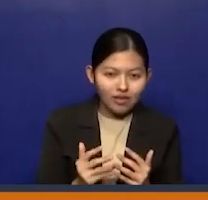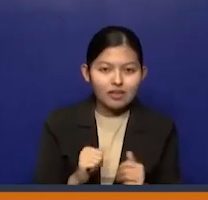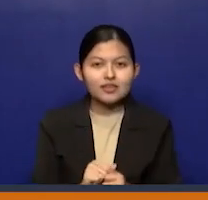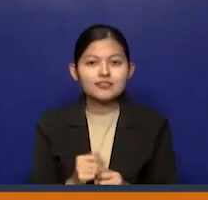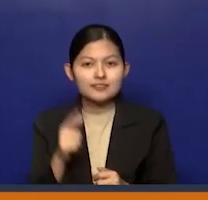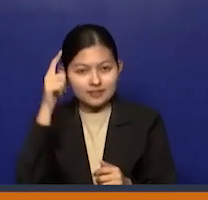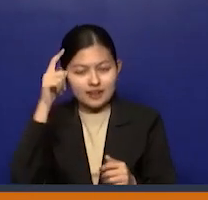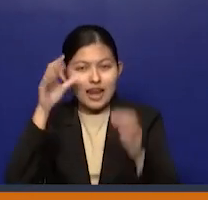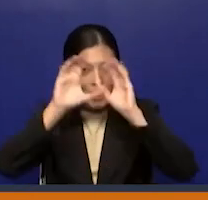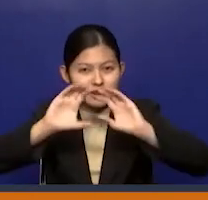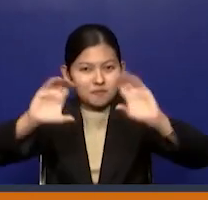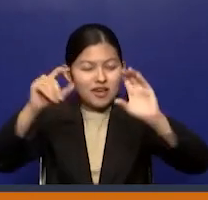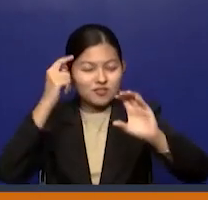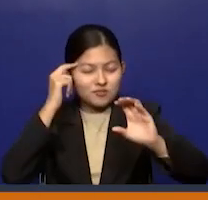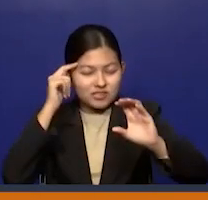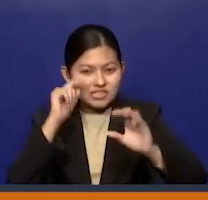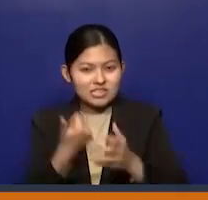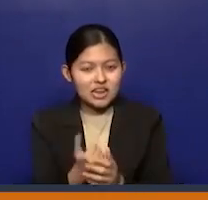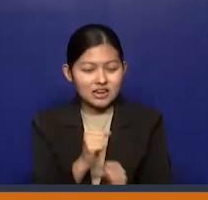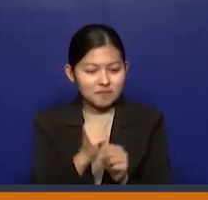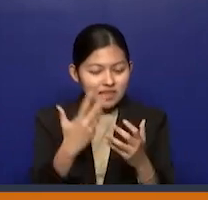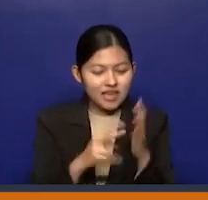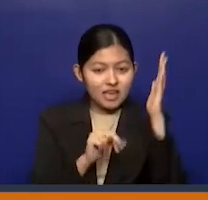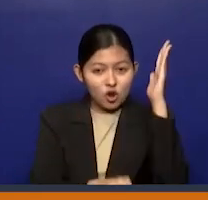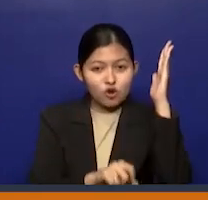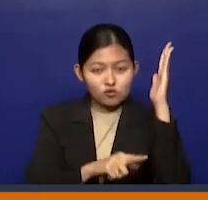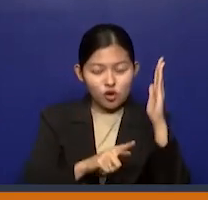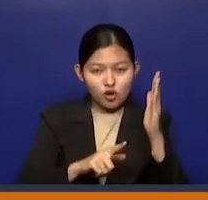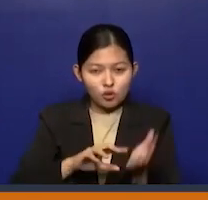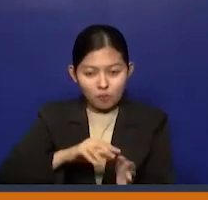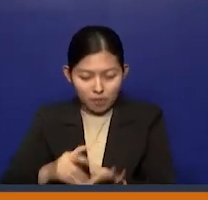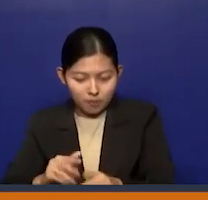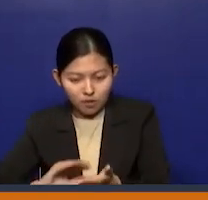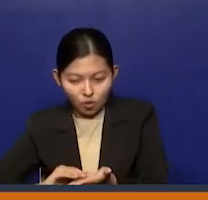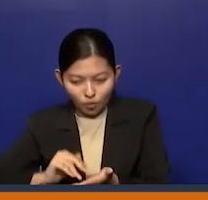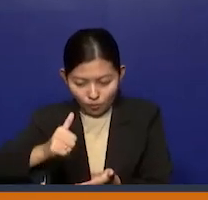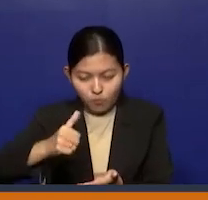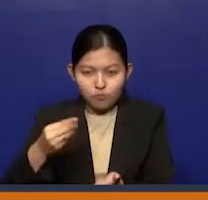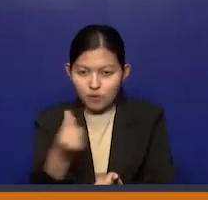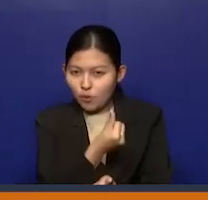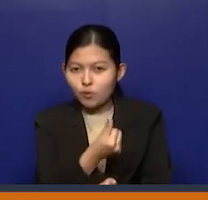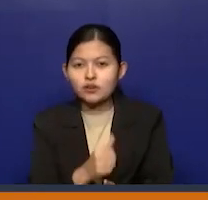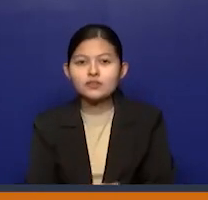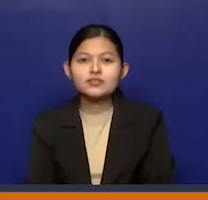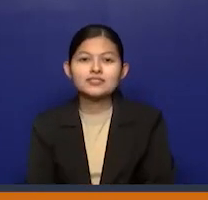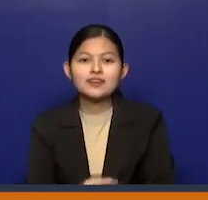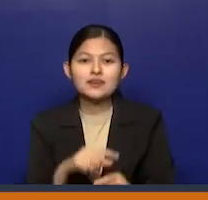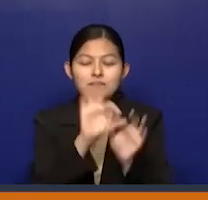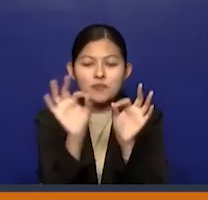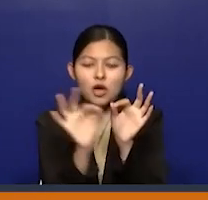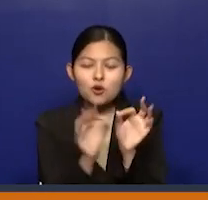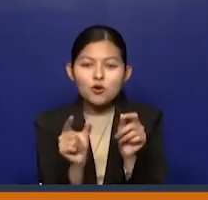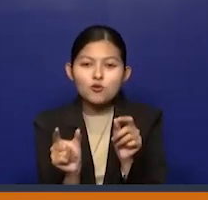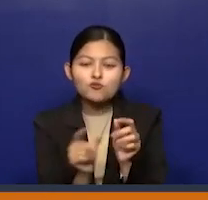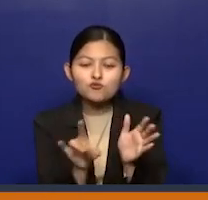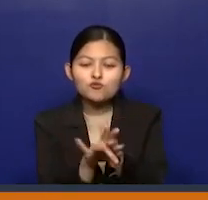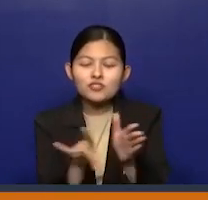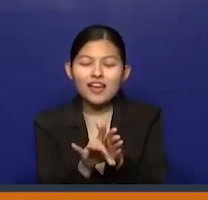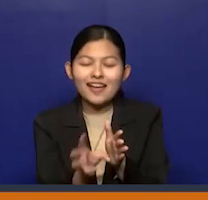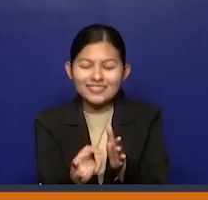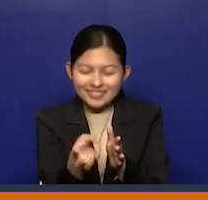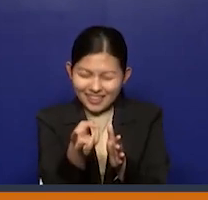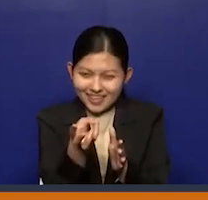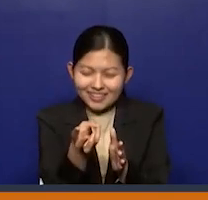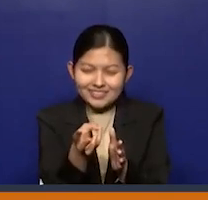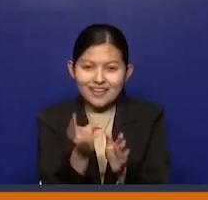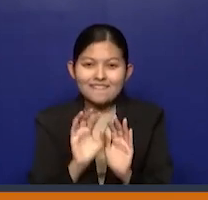ว่าจะทำยังไงให้นครศรีธรรมราชเมื่อล้มแล้วต้องลุกวัยประโยชน์สุดท้ายนิดเดียวครับทำมาทานที่ผมจะฝากท่านประธานไป